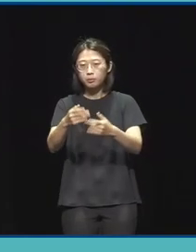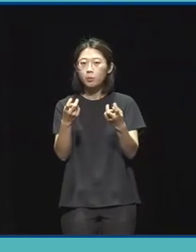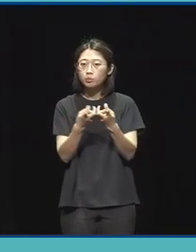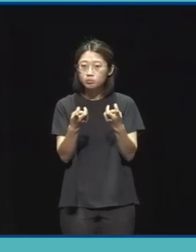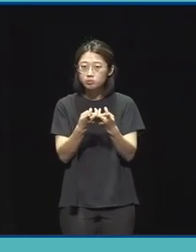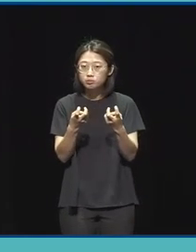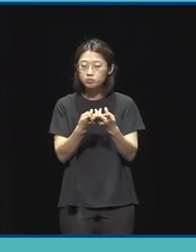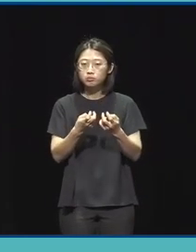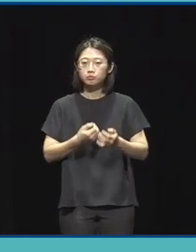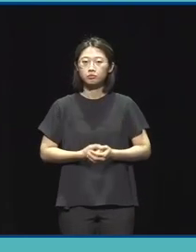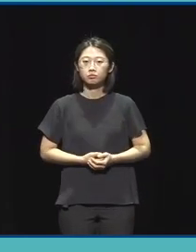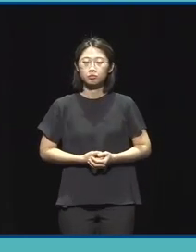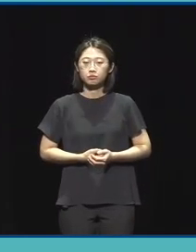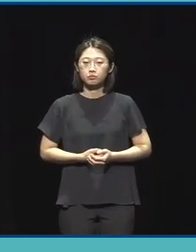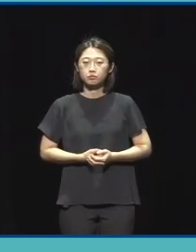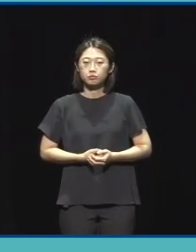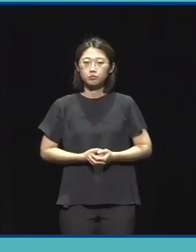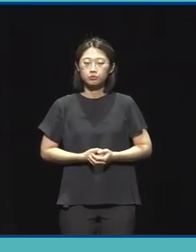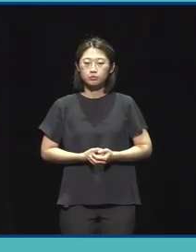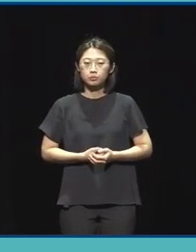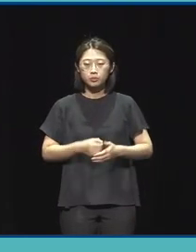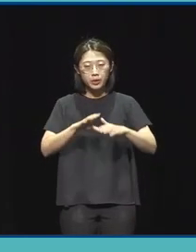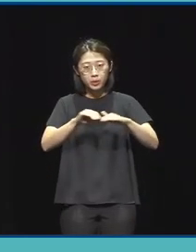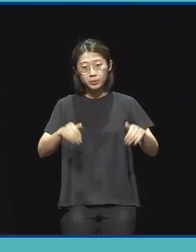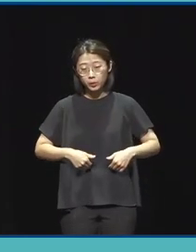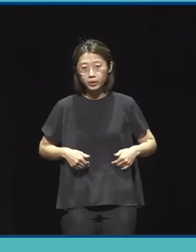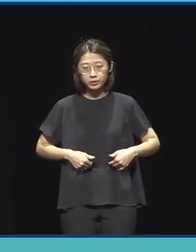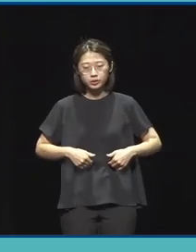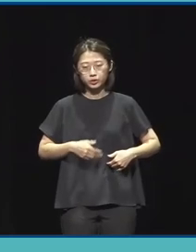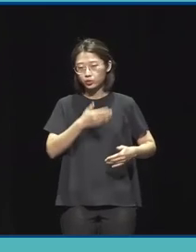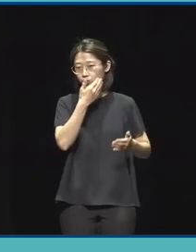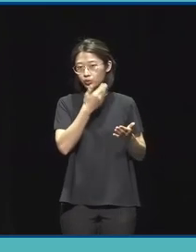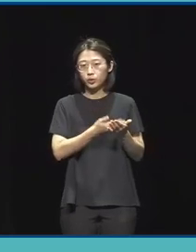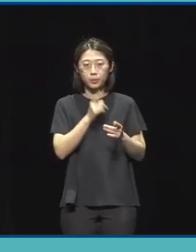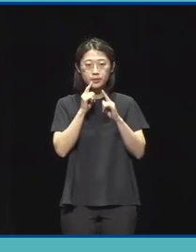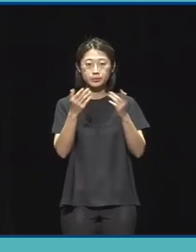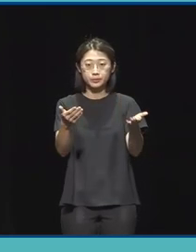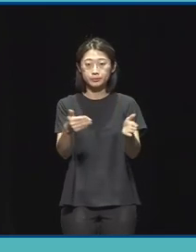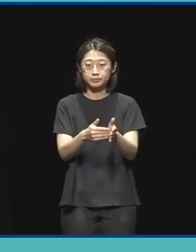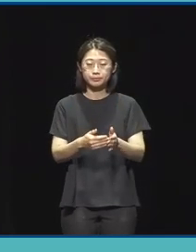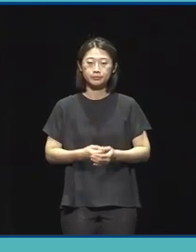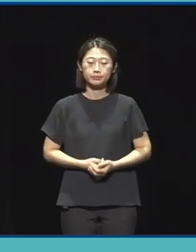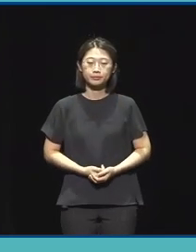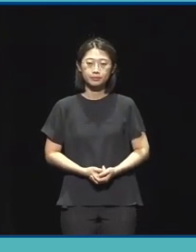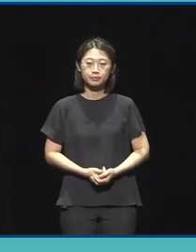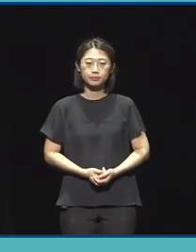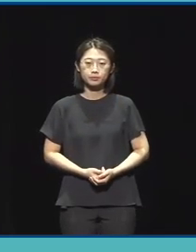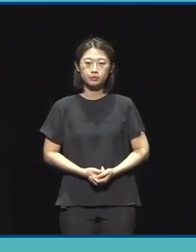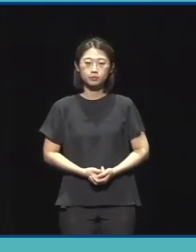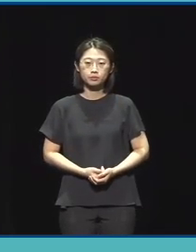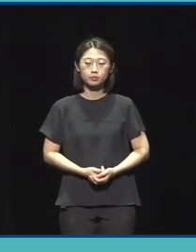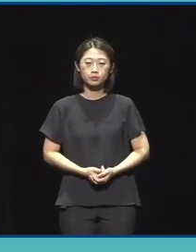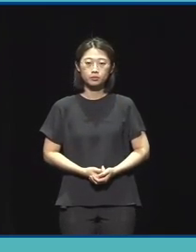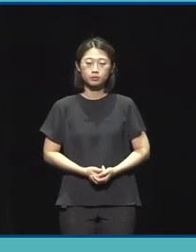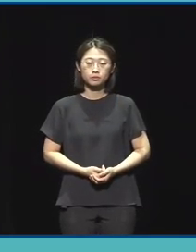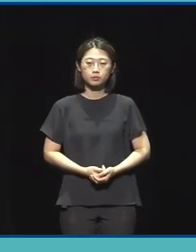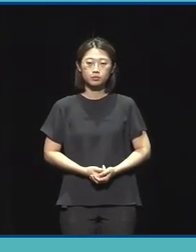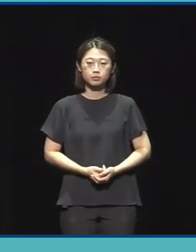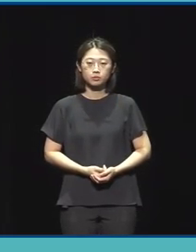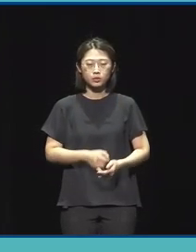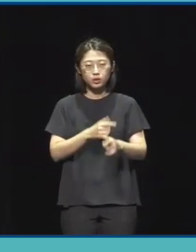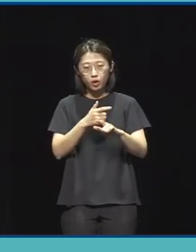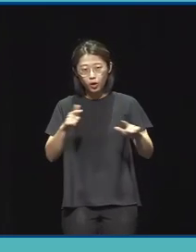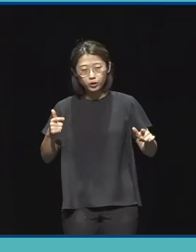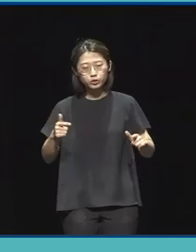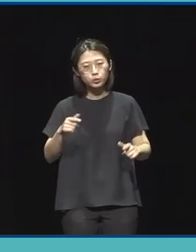이런 부분이 굉장히 중요하다는 말씀을 드리고 아마 여기까지 제가 설명을 마치지만 또 마찬가지로 좀